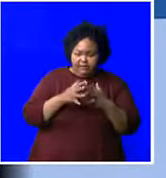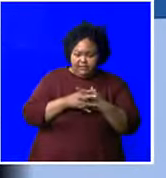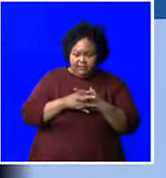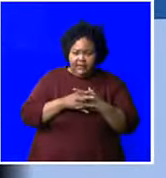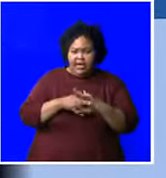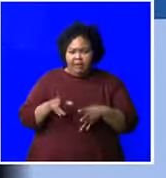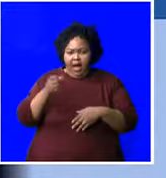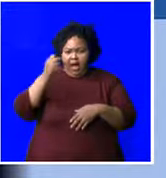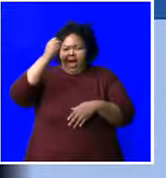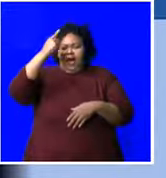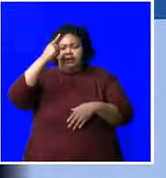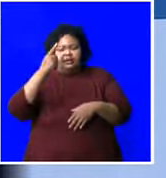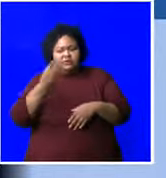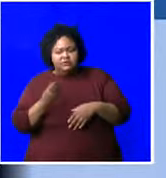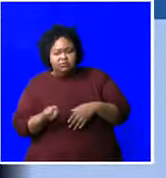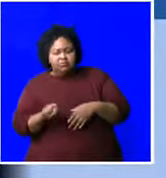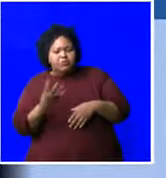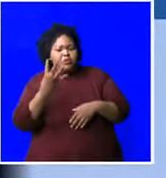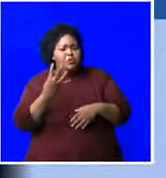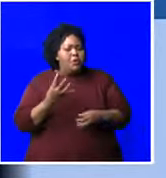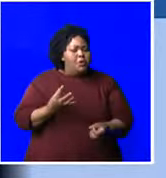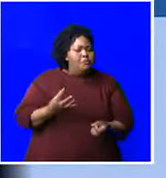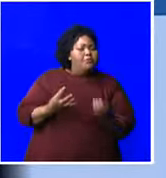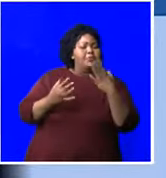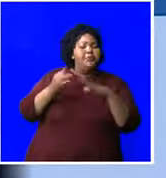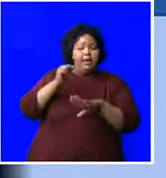Tinkhundla ke bekunene